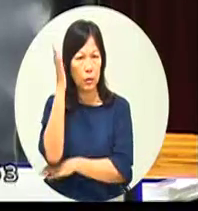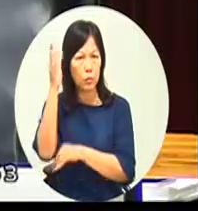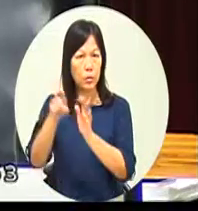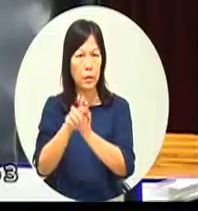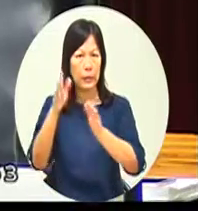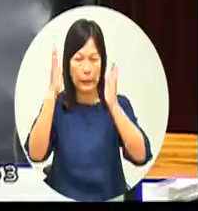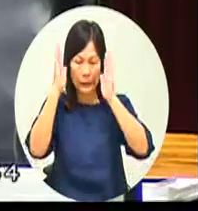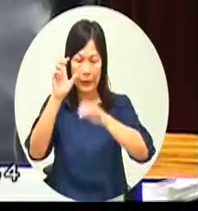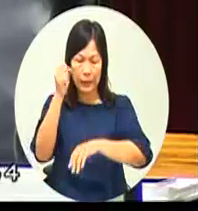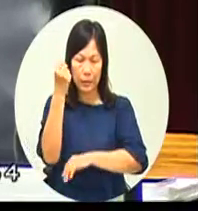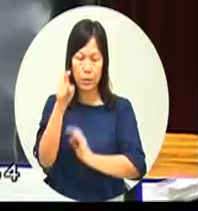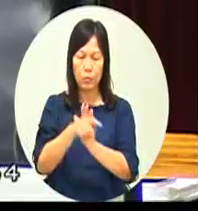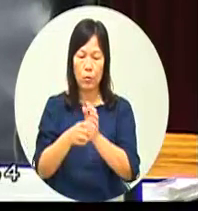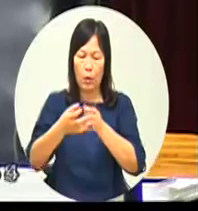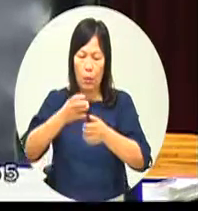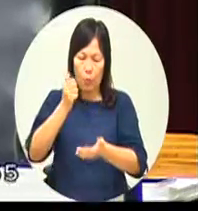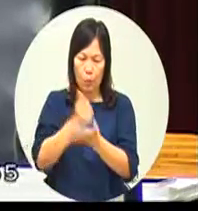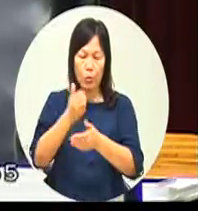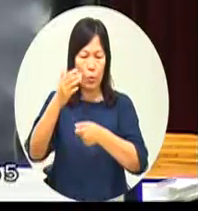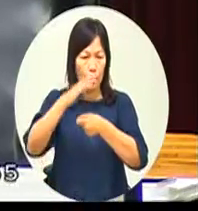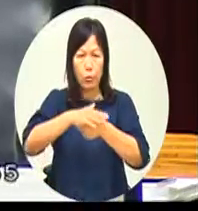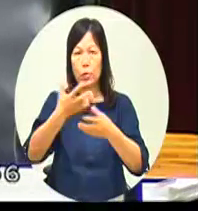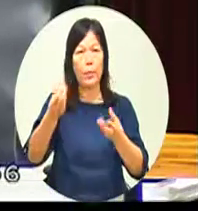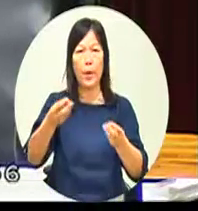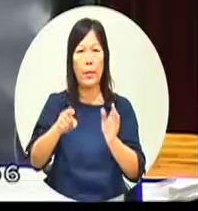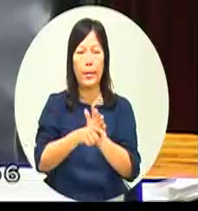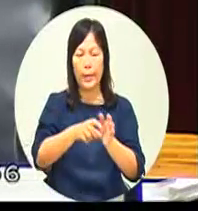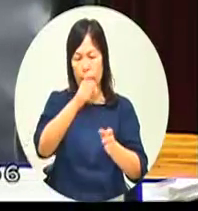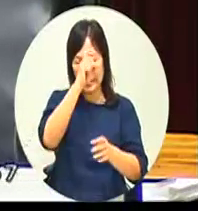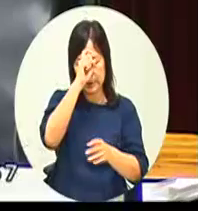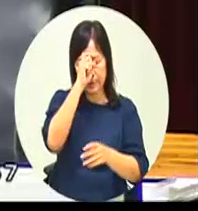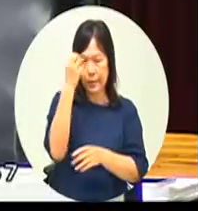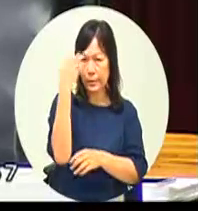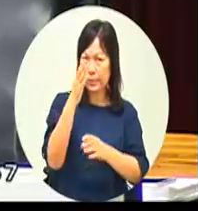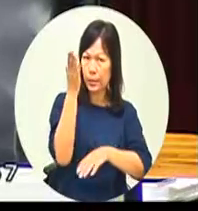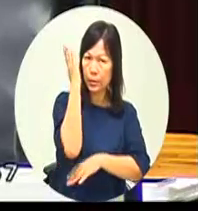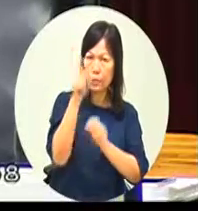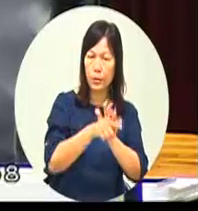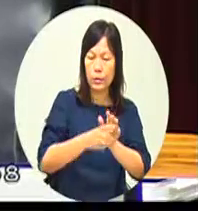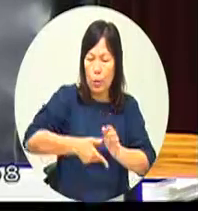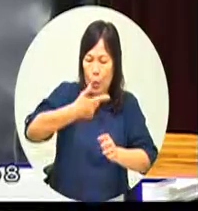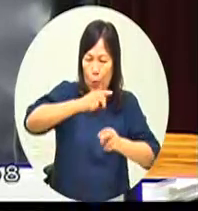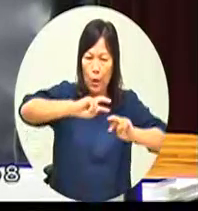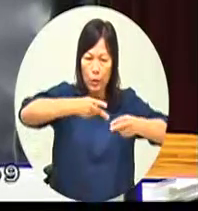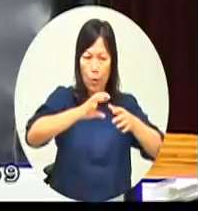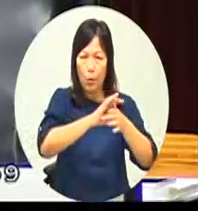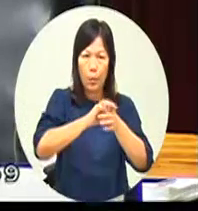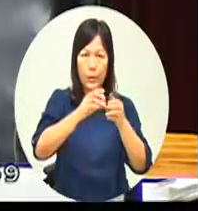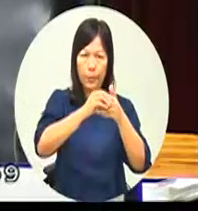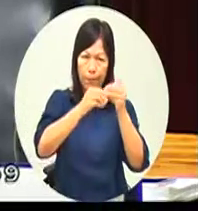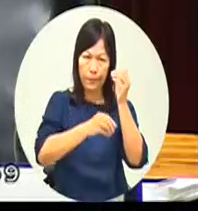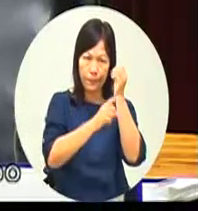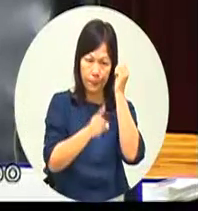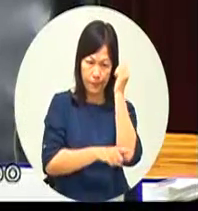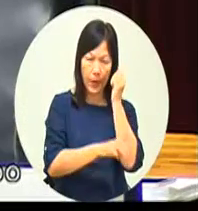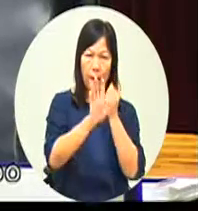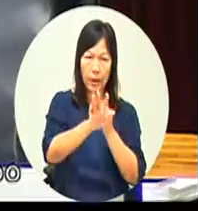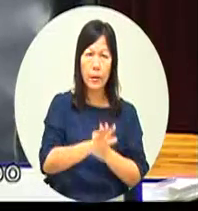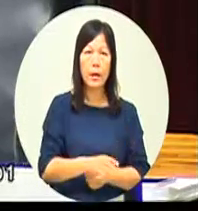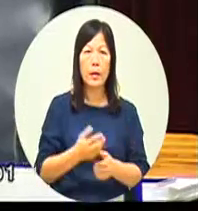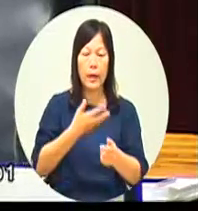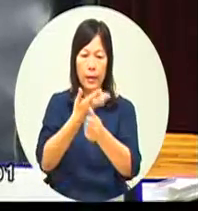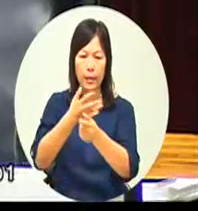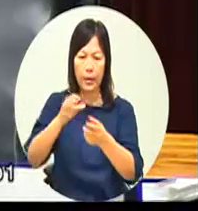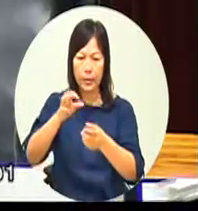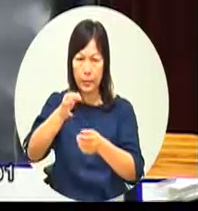仍然没有获得补偿，期许新的政府能够尽速修订相关的法令，让财